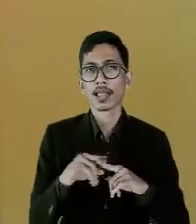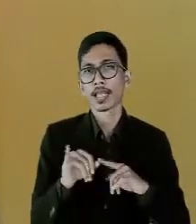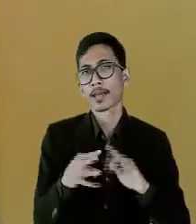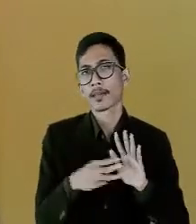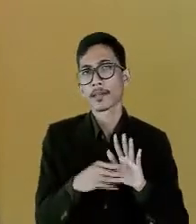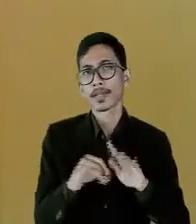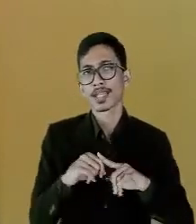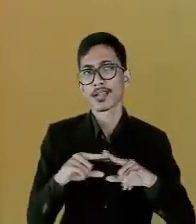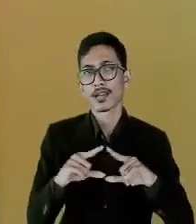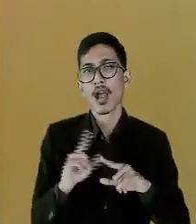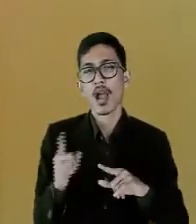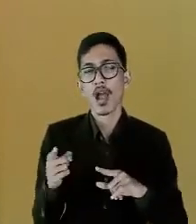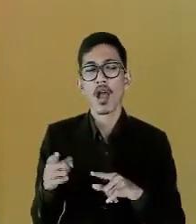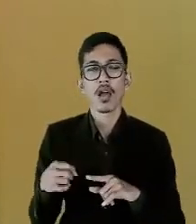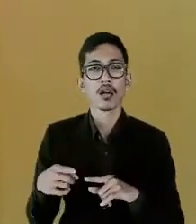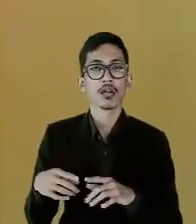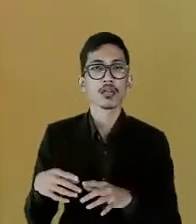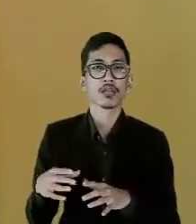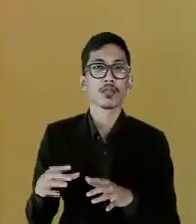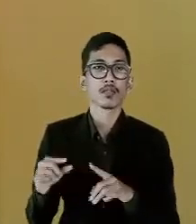di level 2.